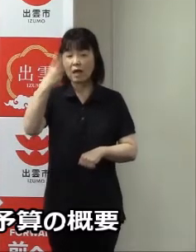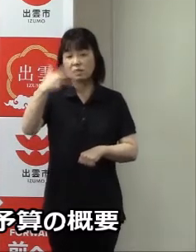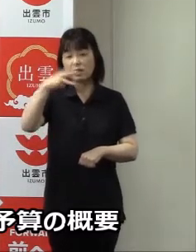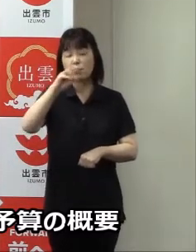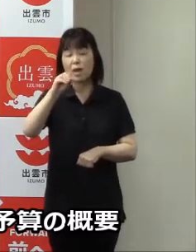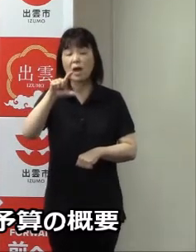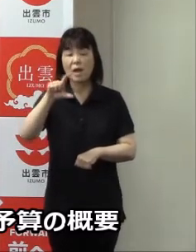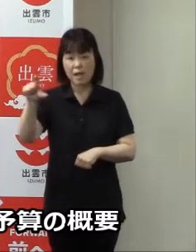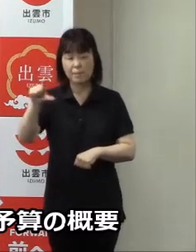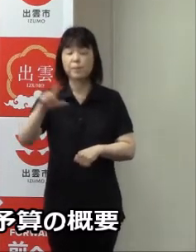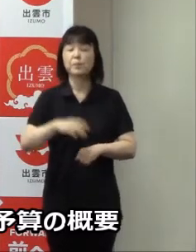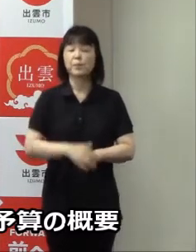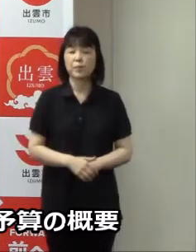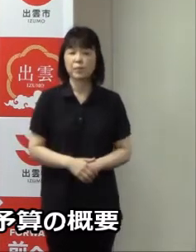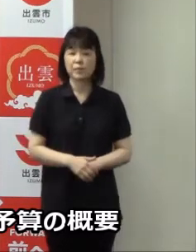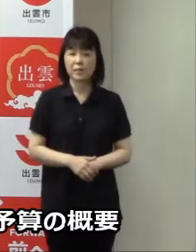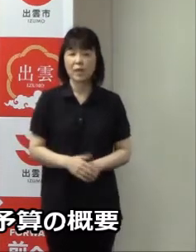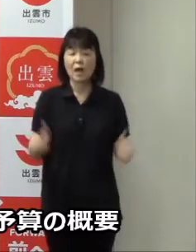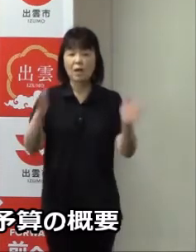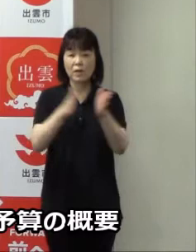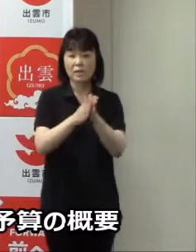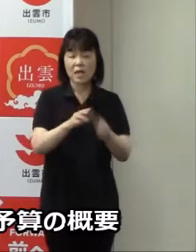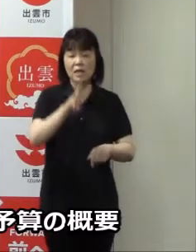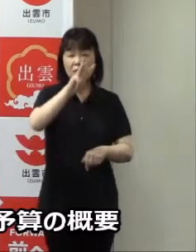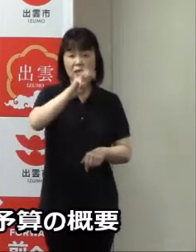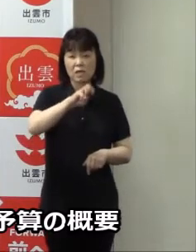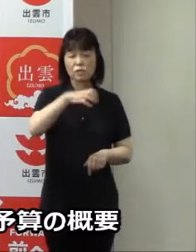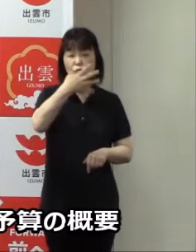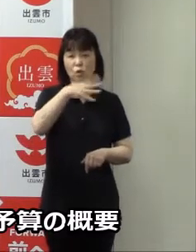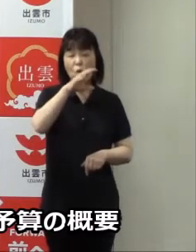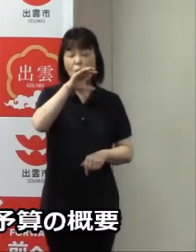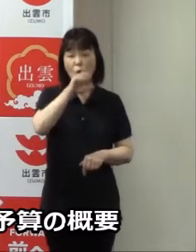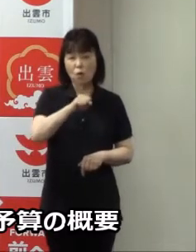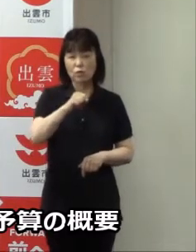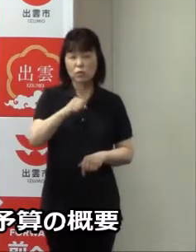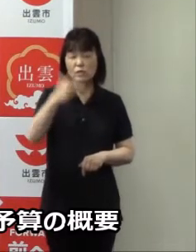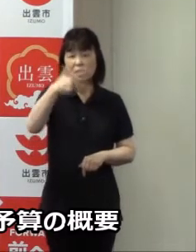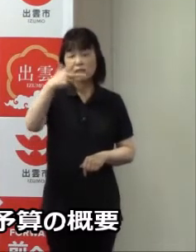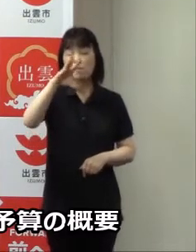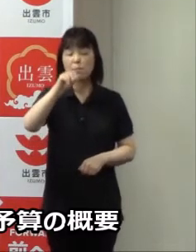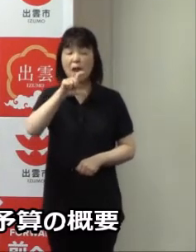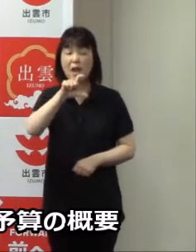ておりまして、合計が34億7000万円となっております。